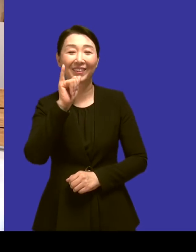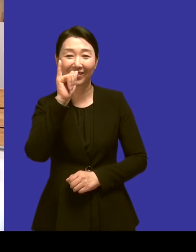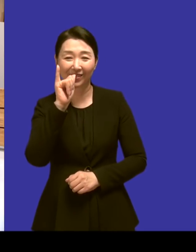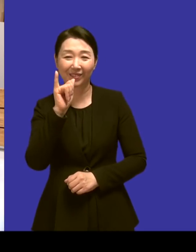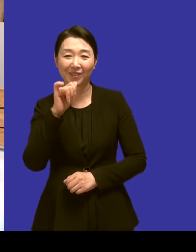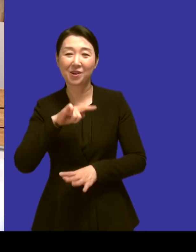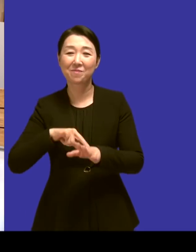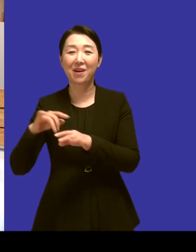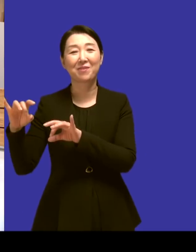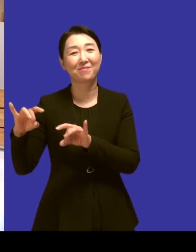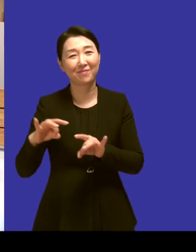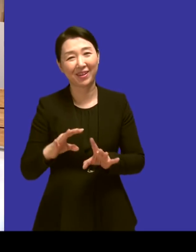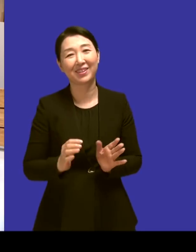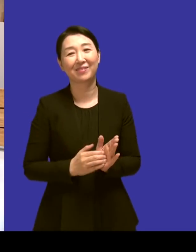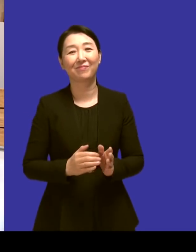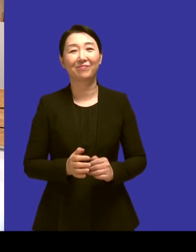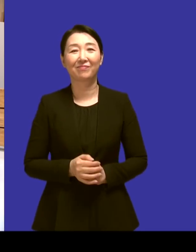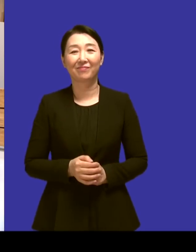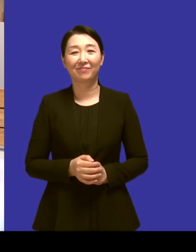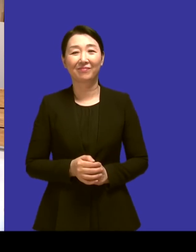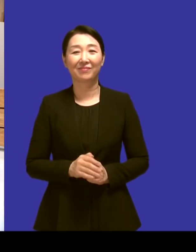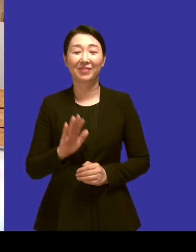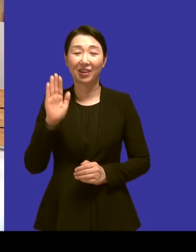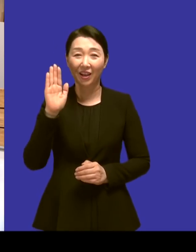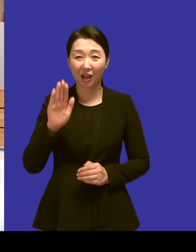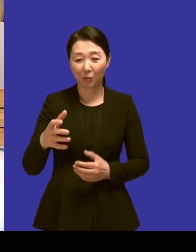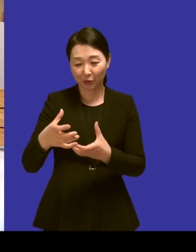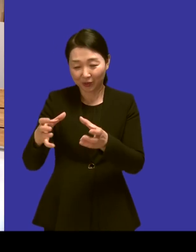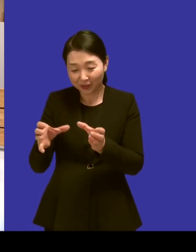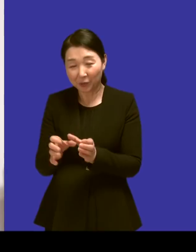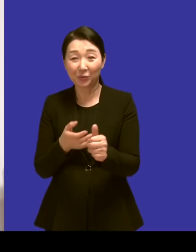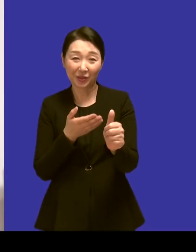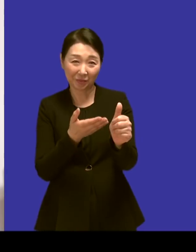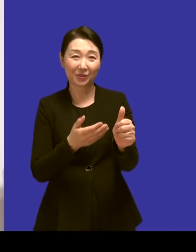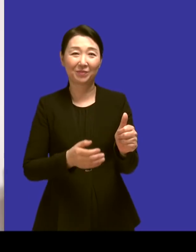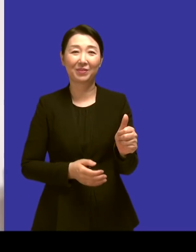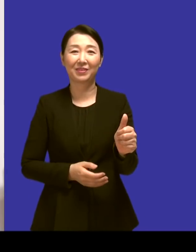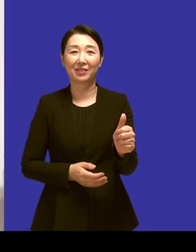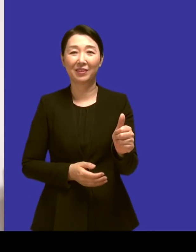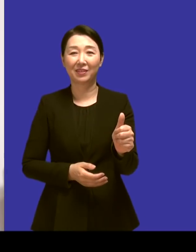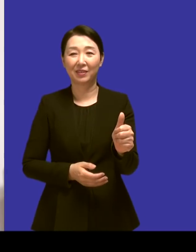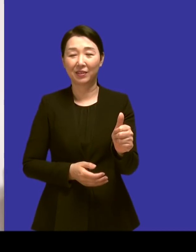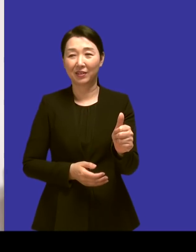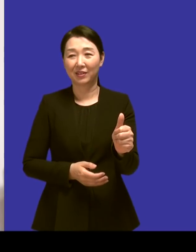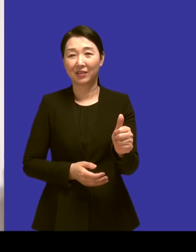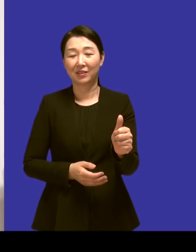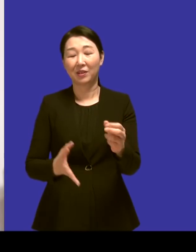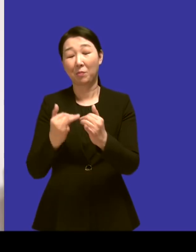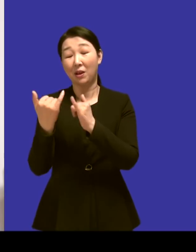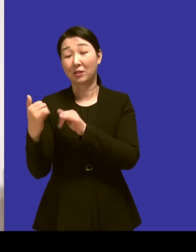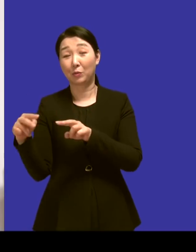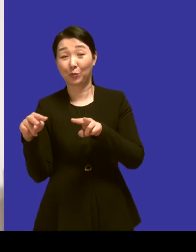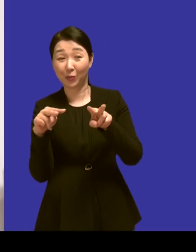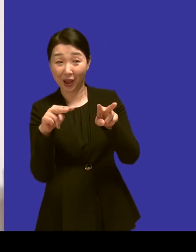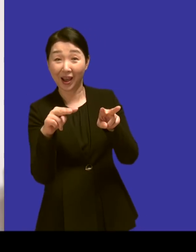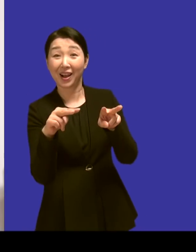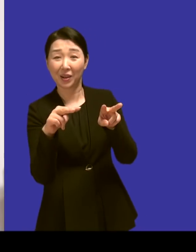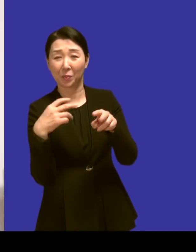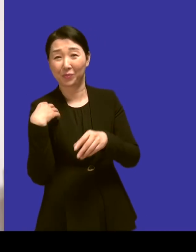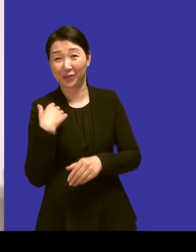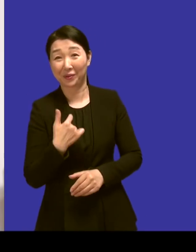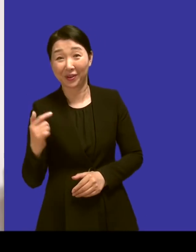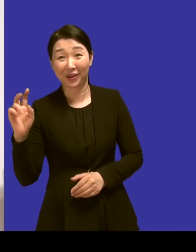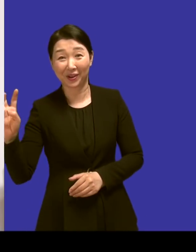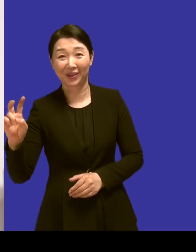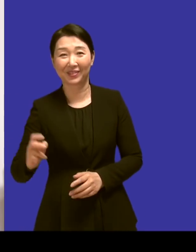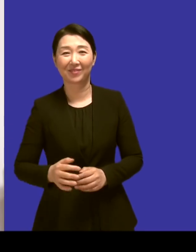마음에 와닿는 표현이었거든요. 네네. 그래서 저는 앞으로도 위러브가 또 대표님이 이 많은 사람들이 지켜보고 쳐다보면 이제 자꾸 부담이